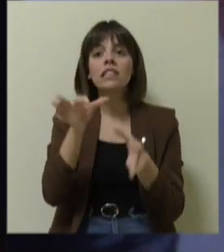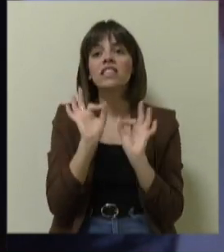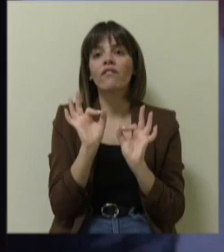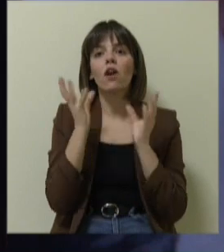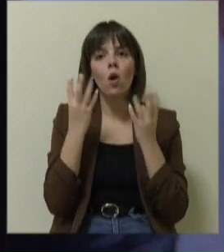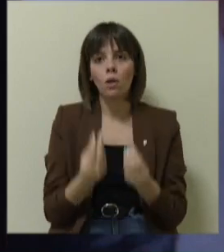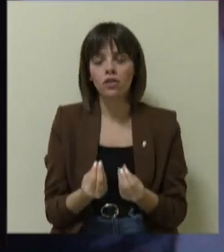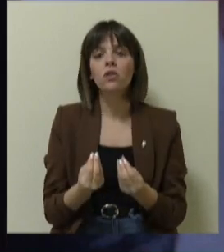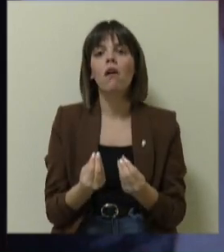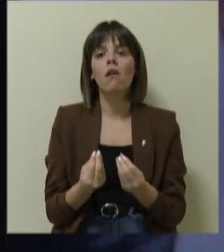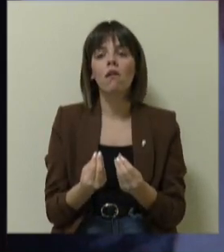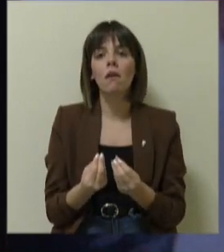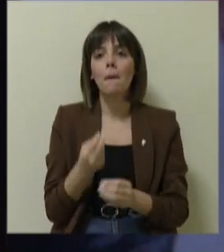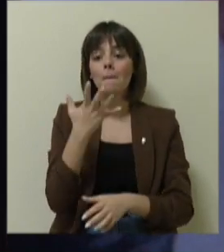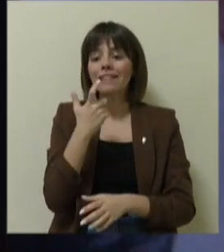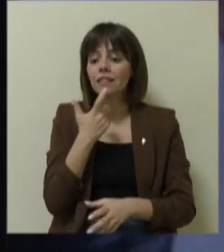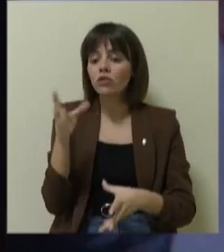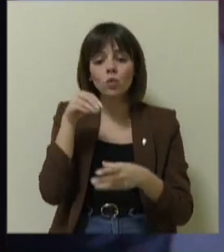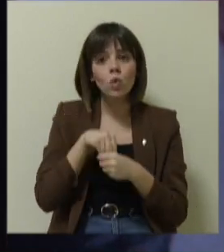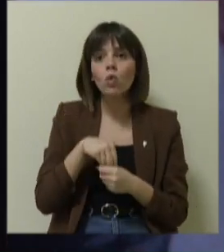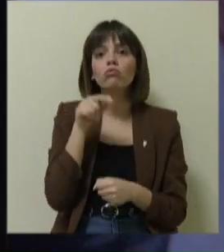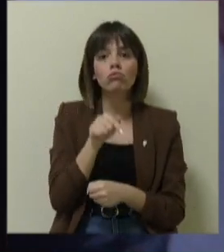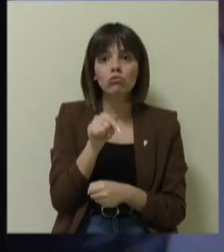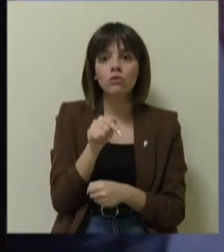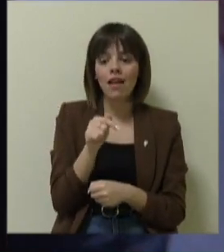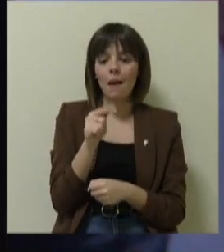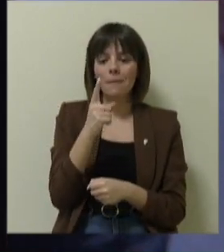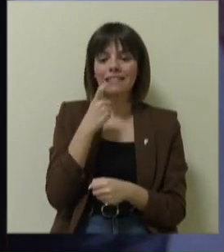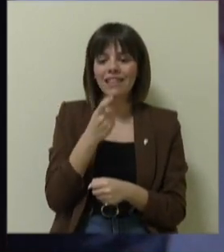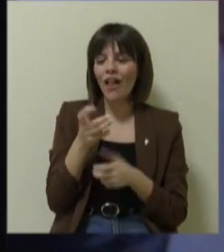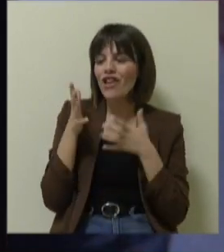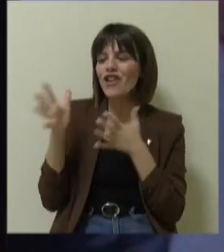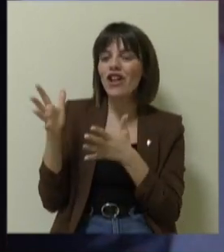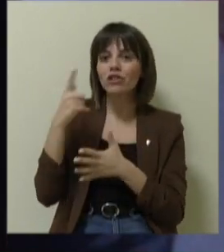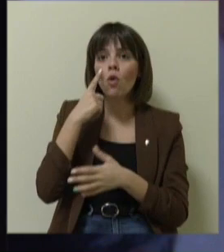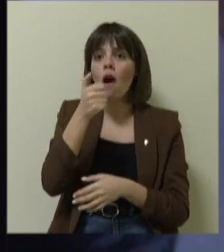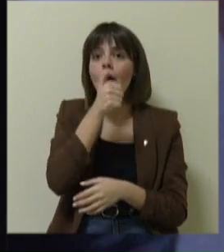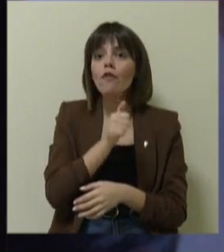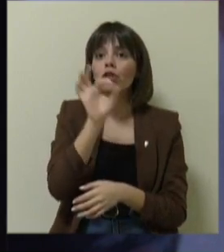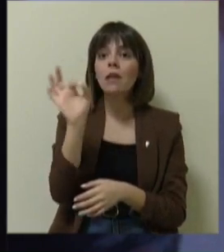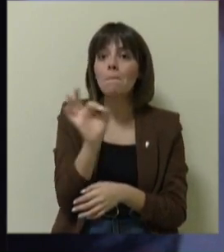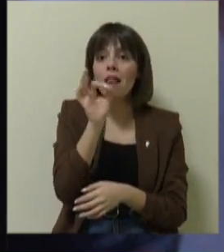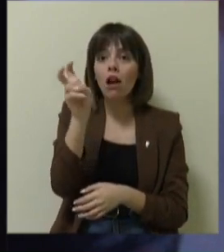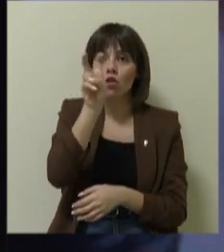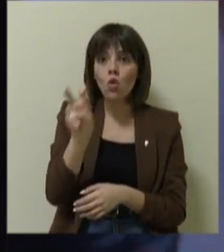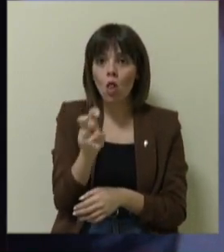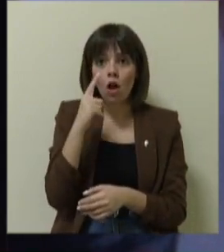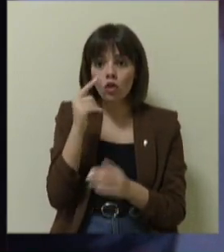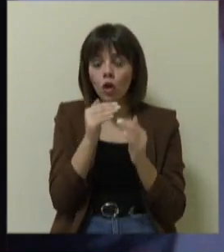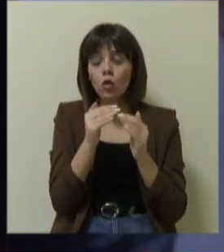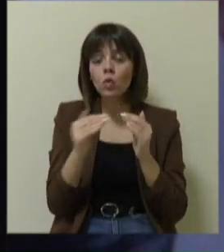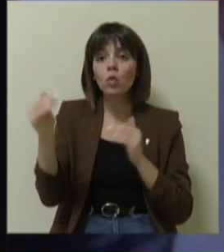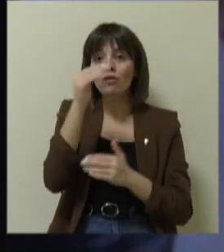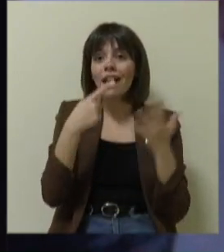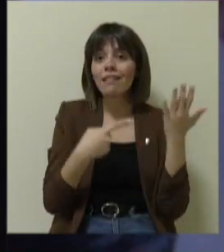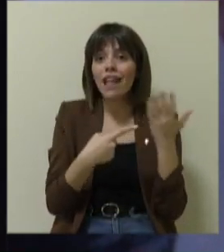sıfırlayacağız. 5 yılın sonunda yıllık ihracatı 600 milyar dolara, yüksek